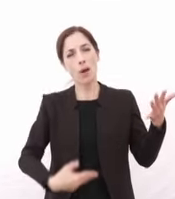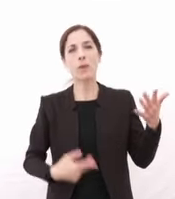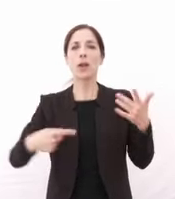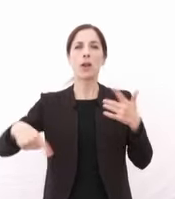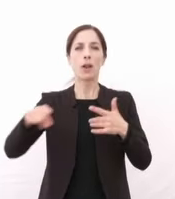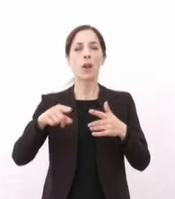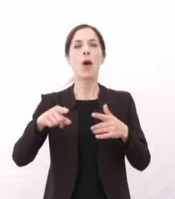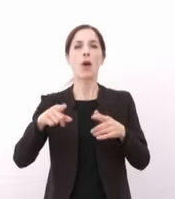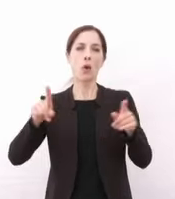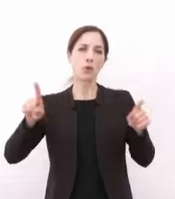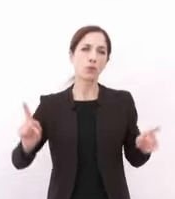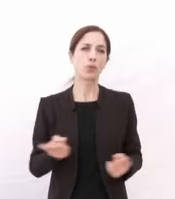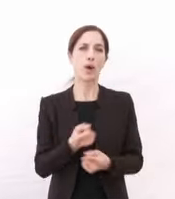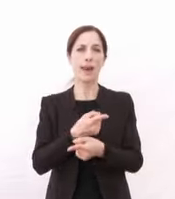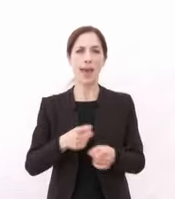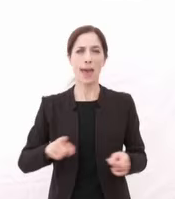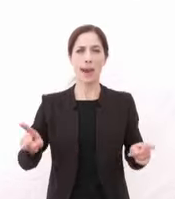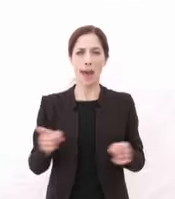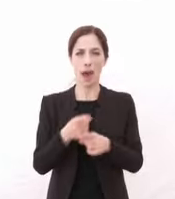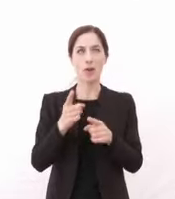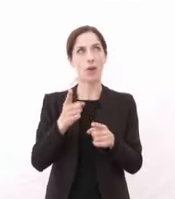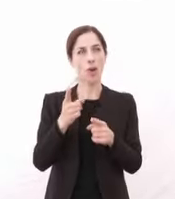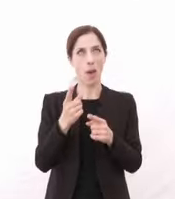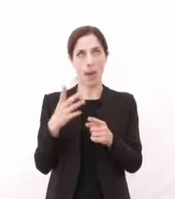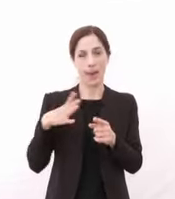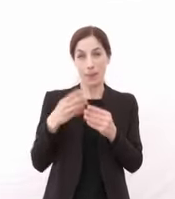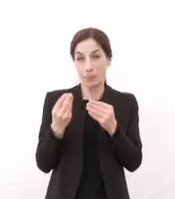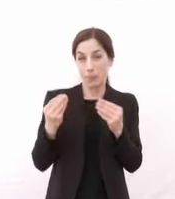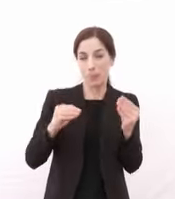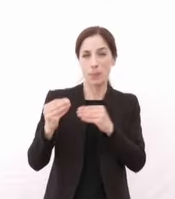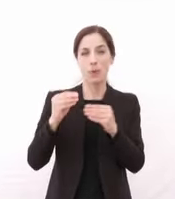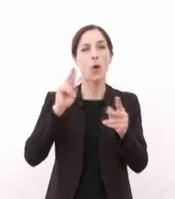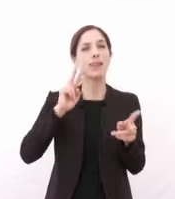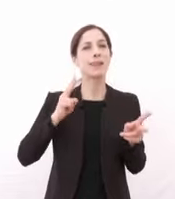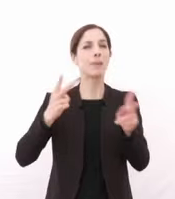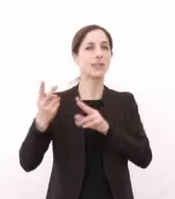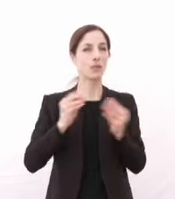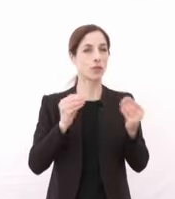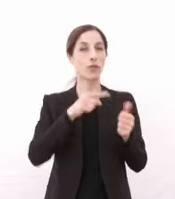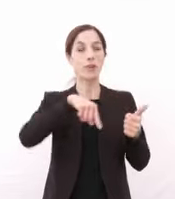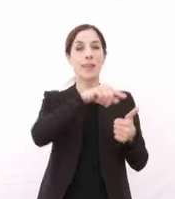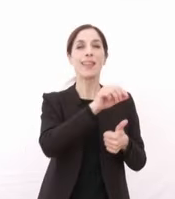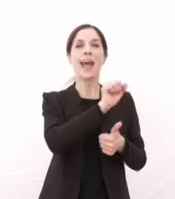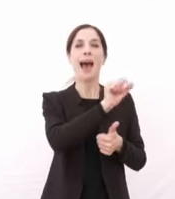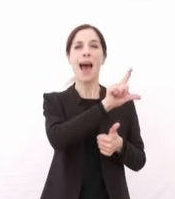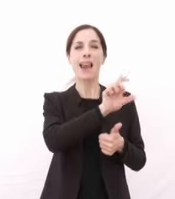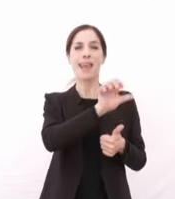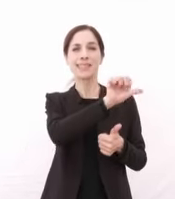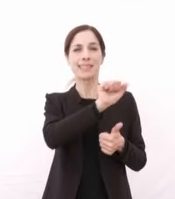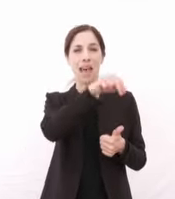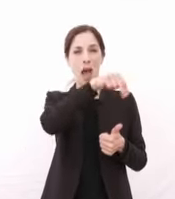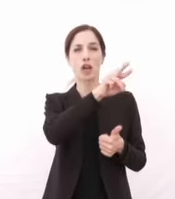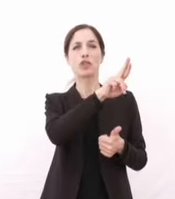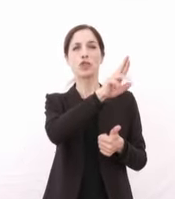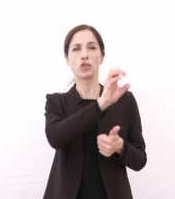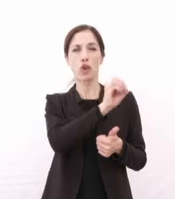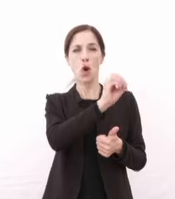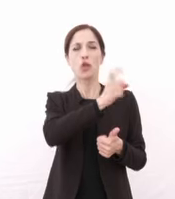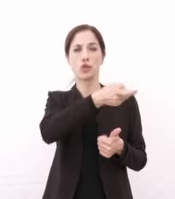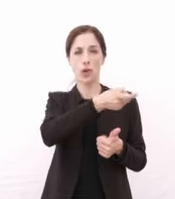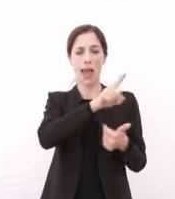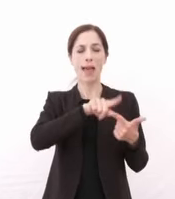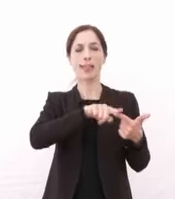Pachelbel arricchito, reinterpretato da voi. E voglio dire, i vostri nomi sono Alessandro Giuliante, Francesco Papa,